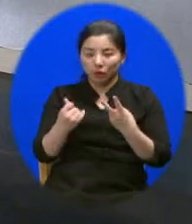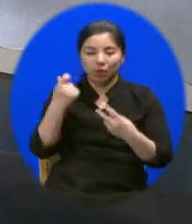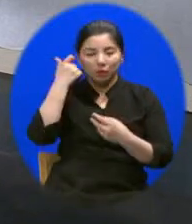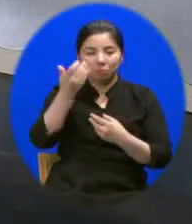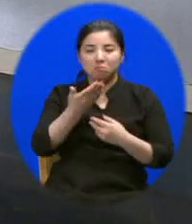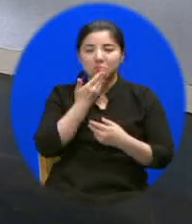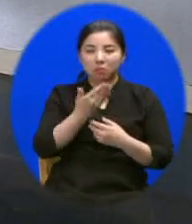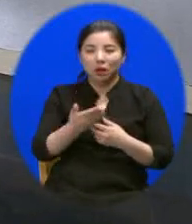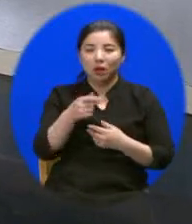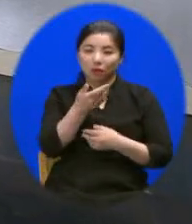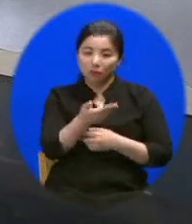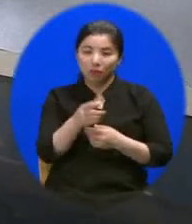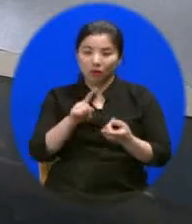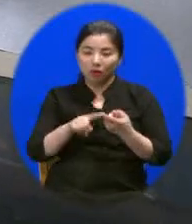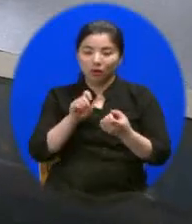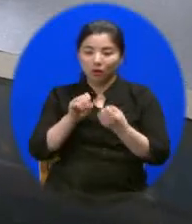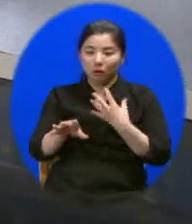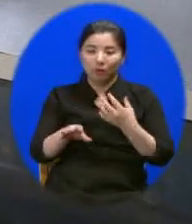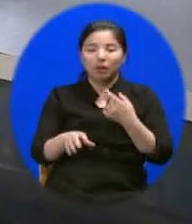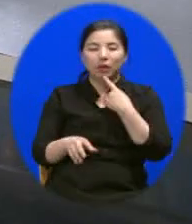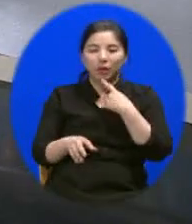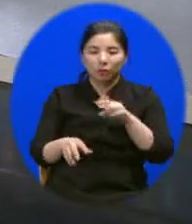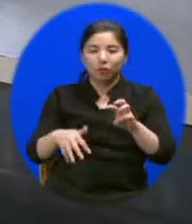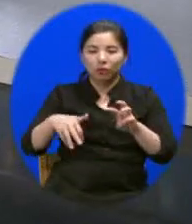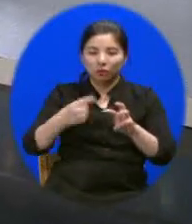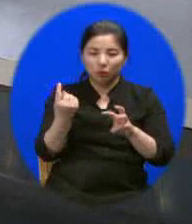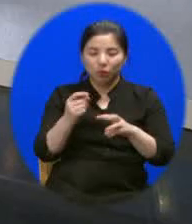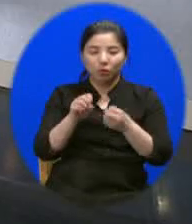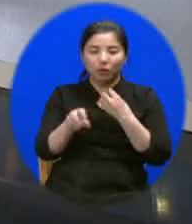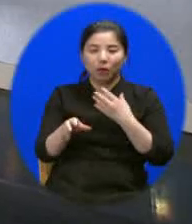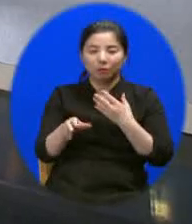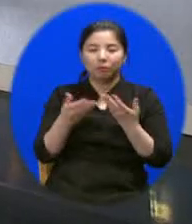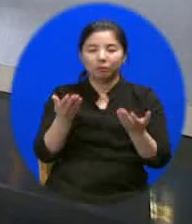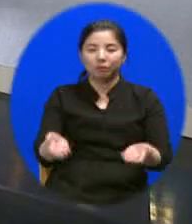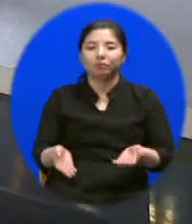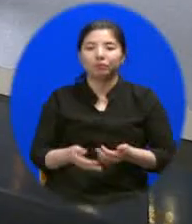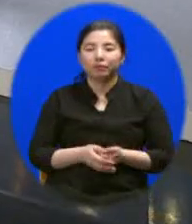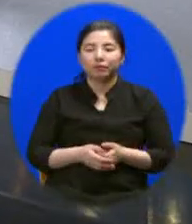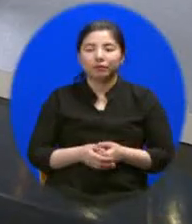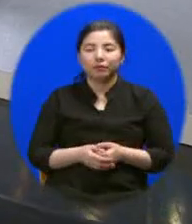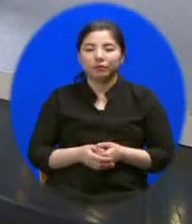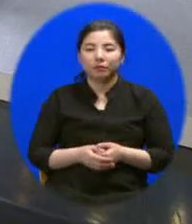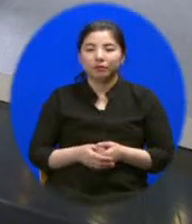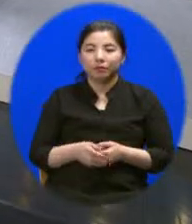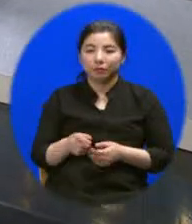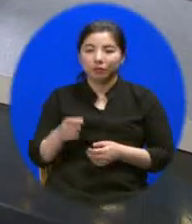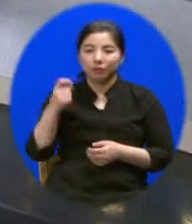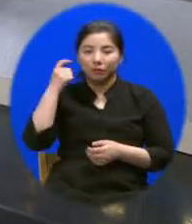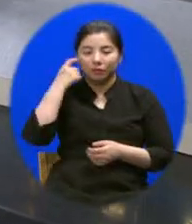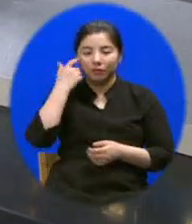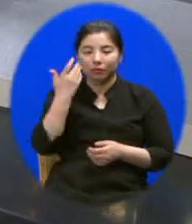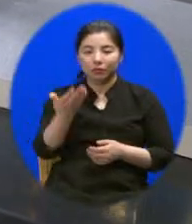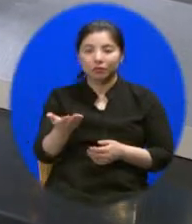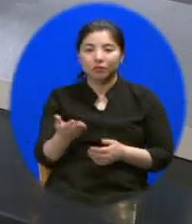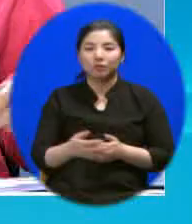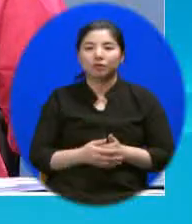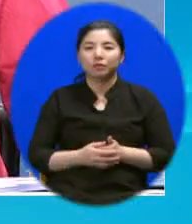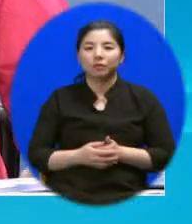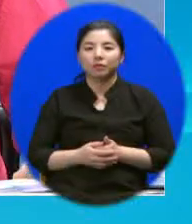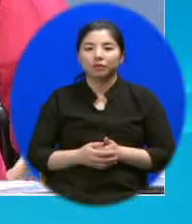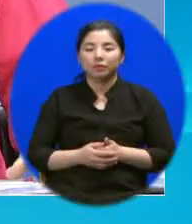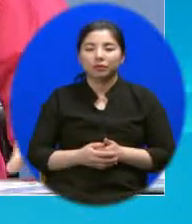질문에 대한 이 무슨 부분에 답변은 각각 1분 30초씩 드리겠습니다 그럼 경제 수분이 먼저 첫번째 질문 해